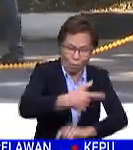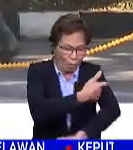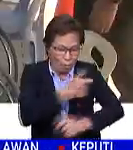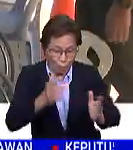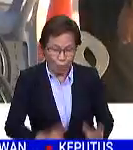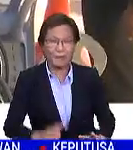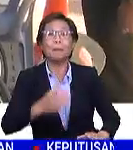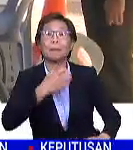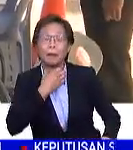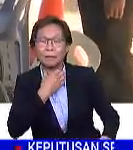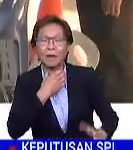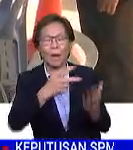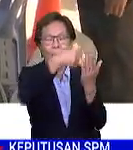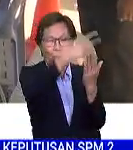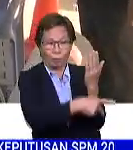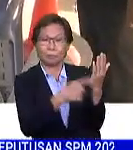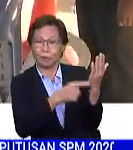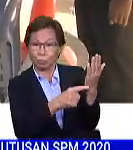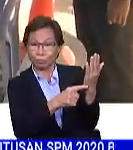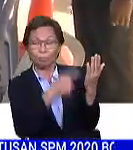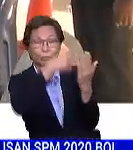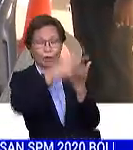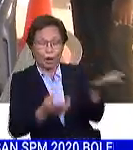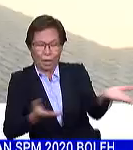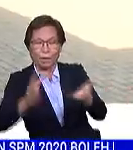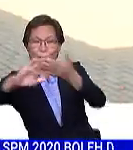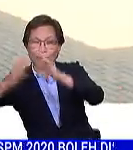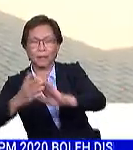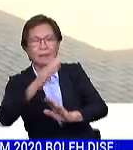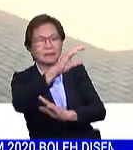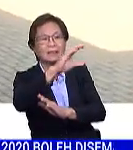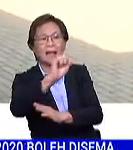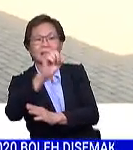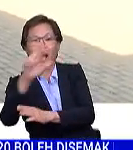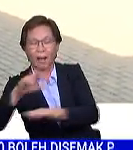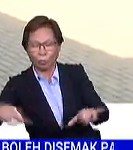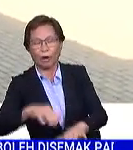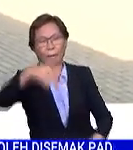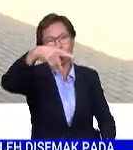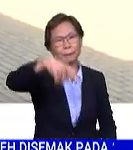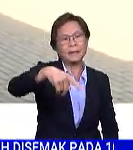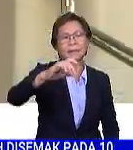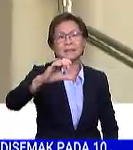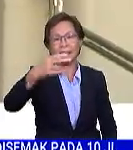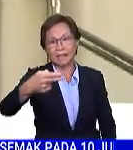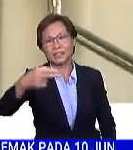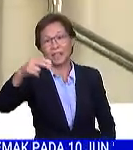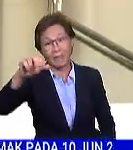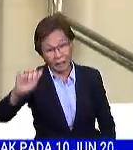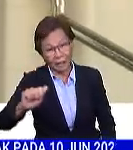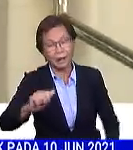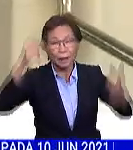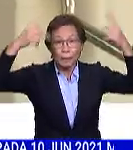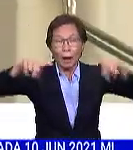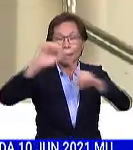di negeri ini, inisiatif itu antara program khidmat masyarakat CSR dilakukan PCSH. Menurut Presiden